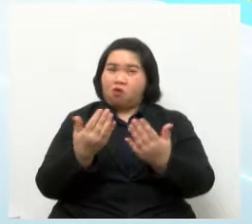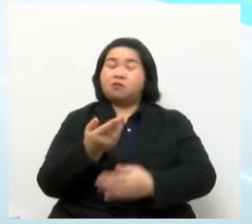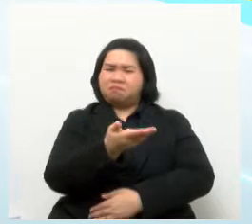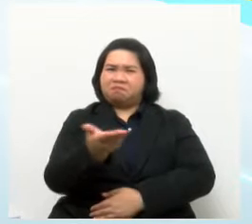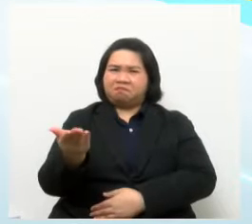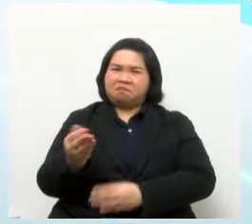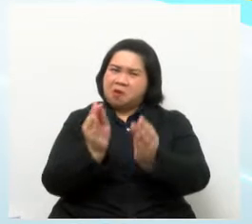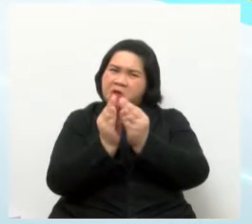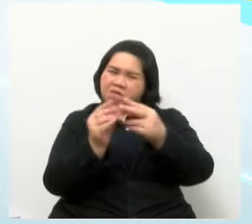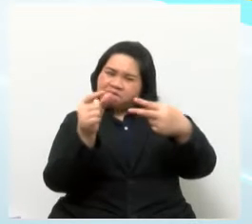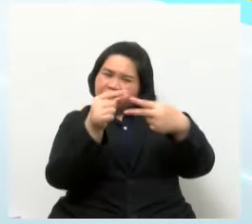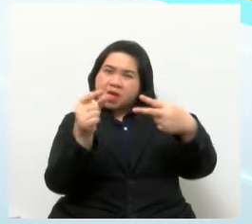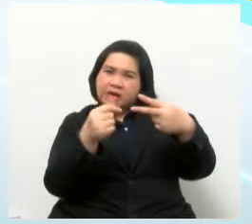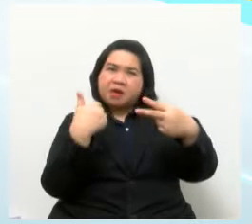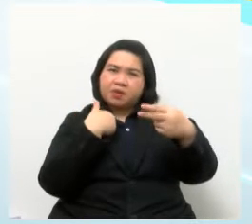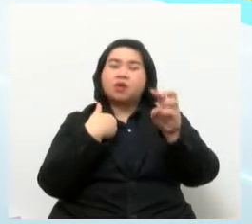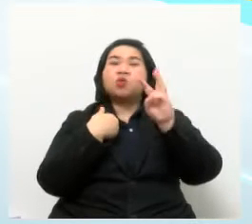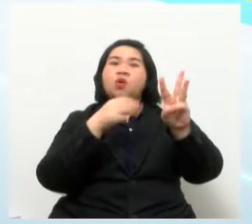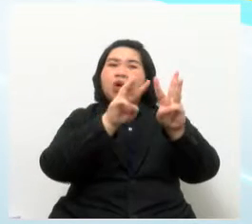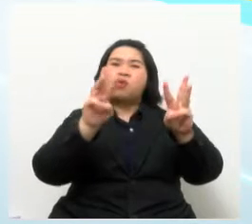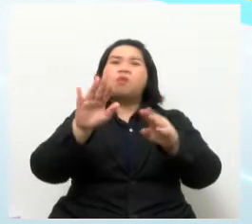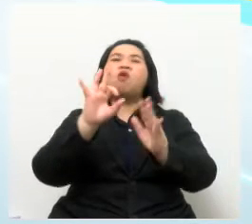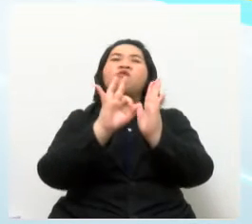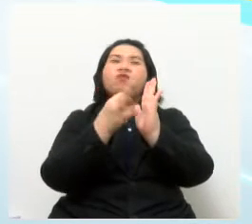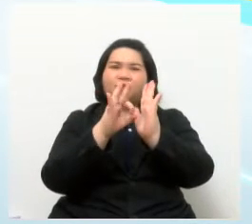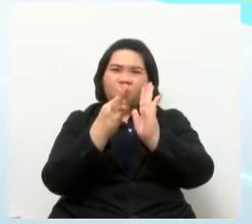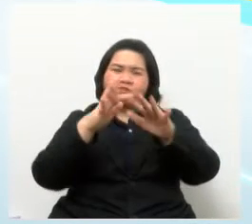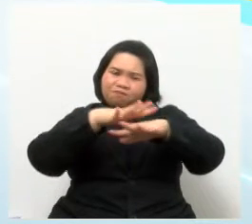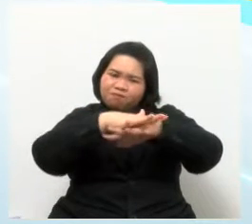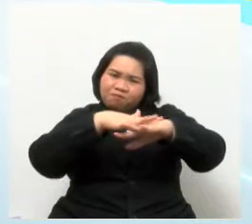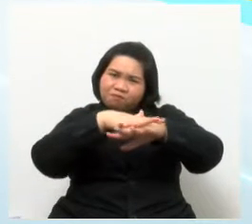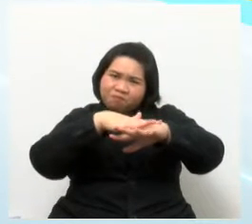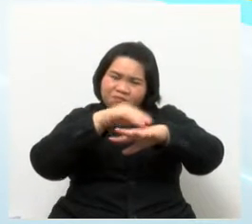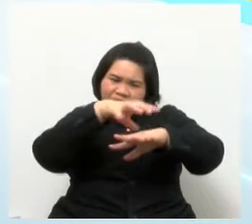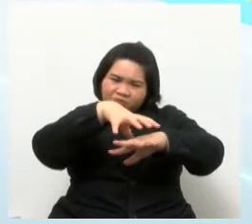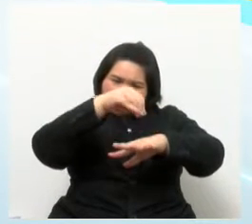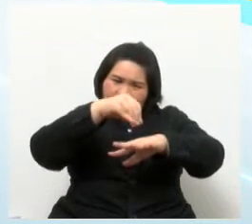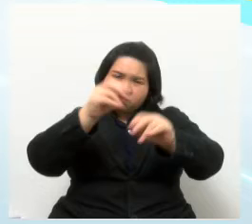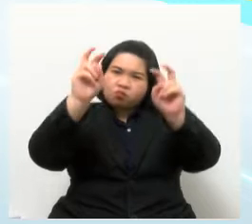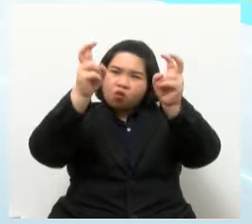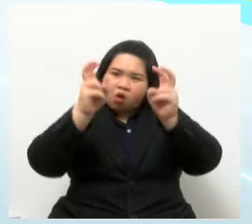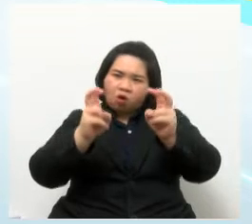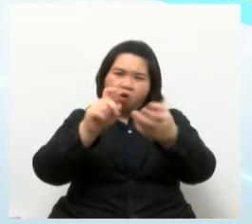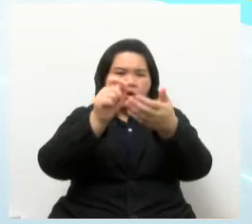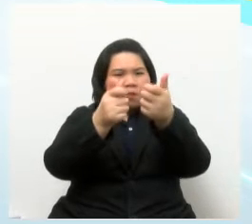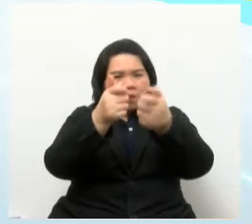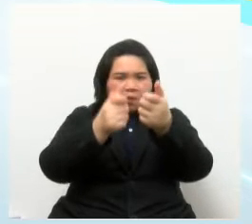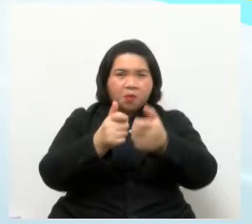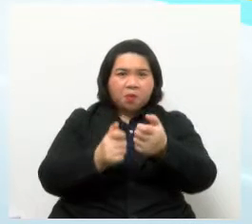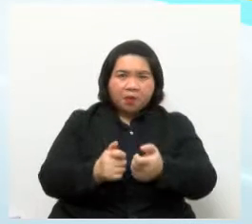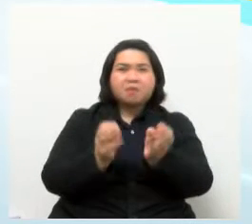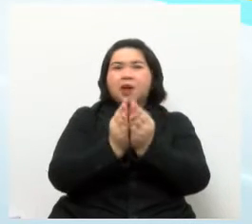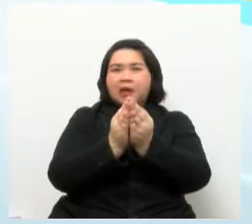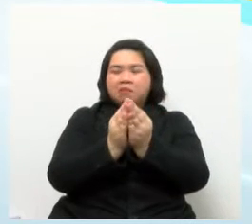ร่วมกันโหวตนะคะที่หน้าเพจ Facebook ของเราค่ะเราจะมี QR Code เป็น Google Form ให้เลยนะคะไปร่วมกันโหวตเยอะๆด้วยแล้วก็เดี๋ยวเราก็